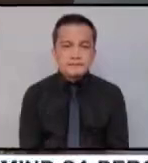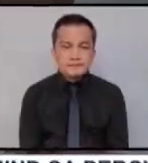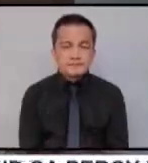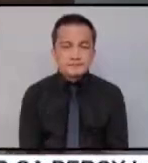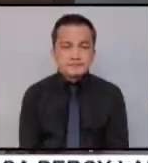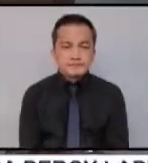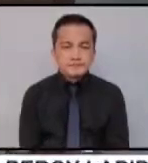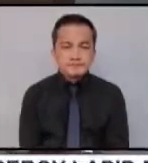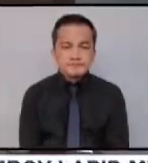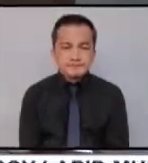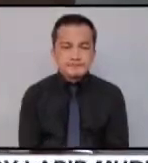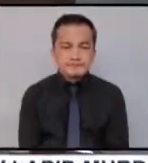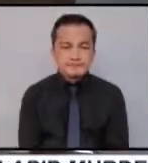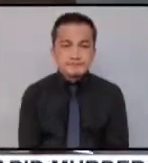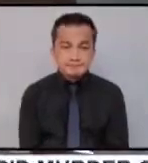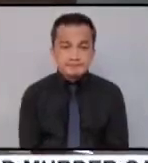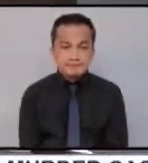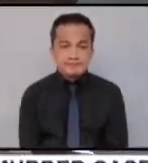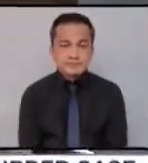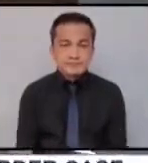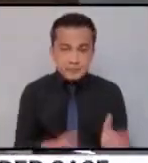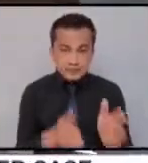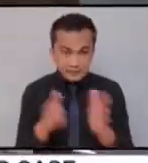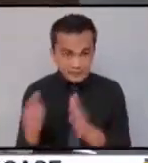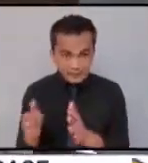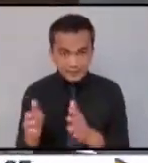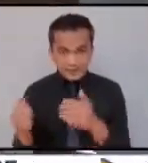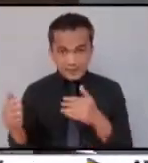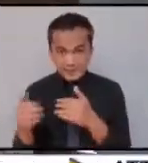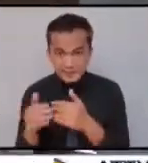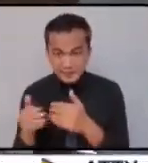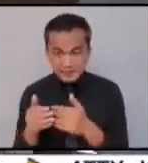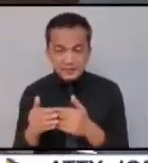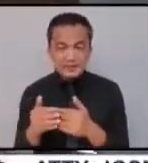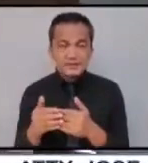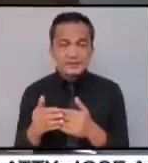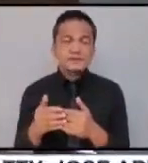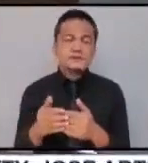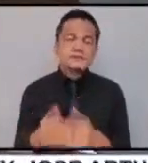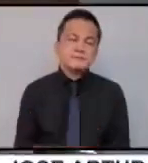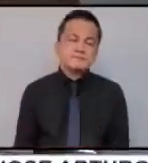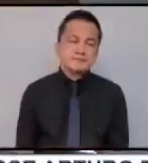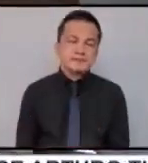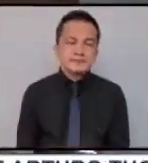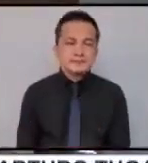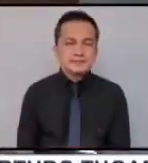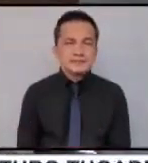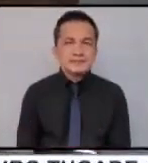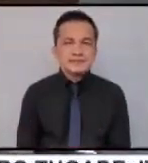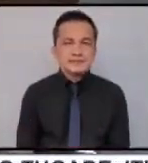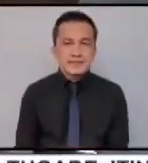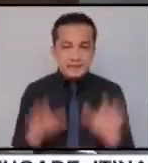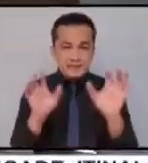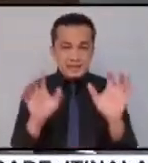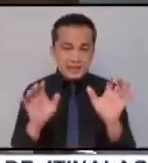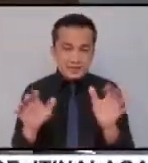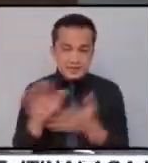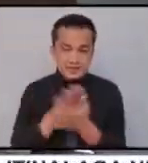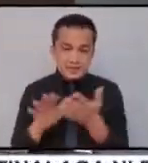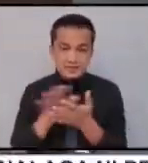At ito mga ka-RSP, dahil papalapit na nga ang Halloween, isang may DIY Halloween paper bat craft ang ituturo namin sa